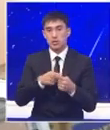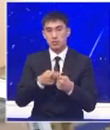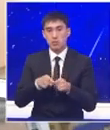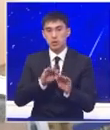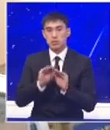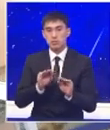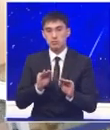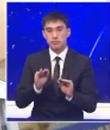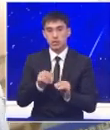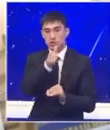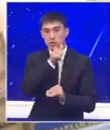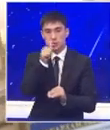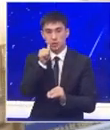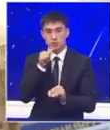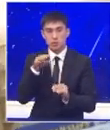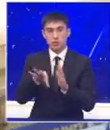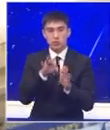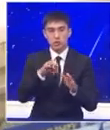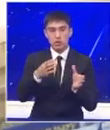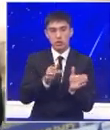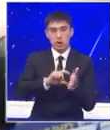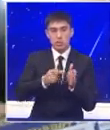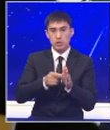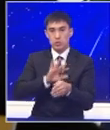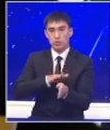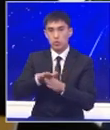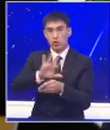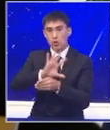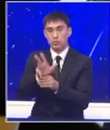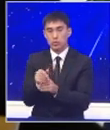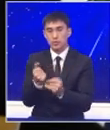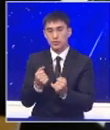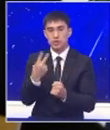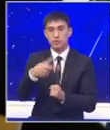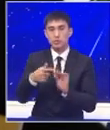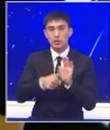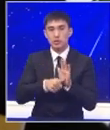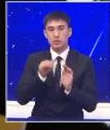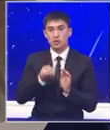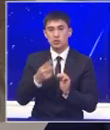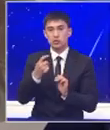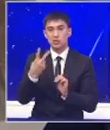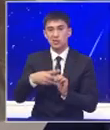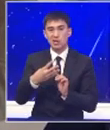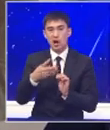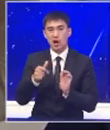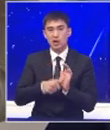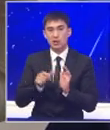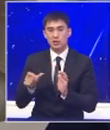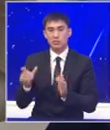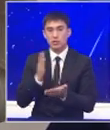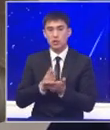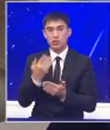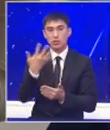базасымен және жасырын дауыс беруге арналған кабиналармен толық қамтылған. Аудан бойынша 26146 сайлаушы тіркелген. Оның 51-і